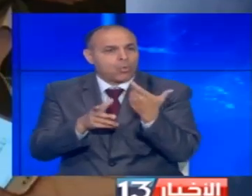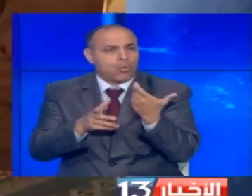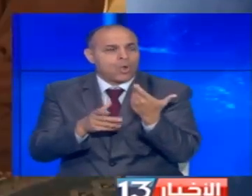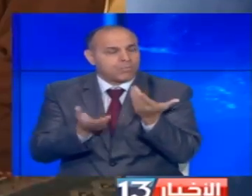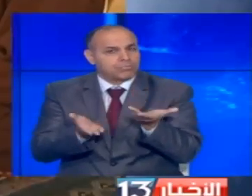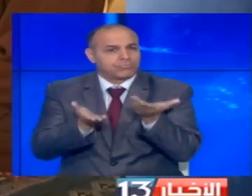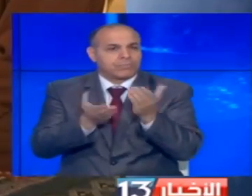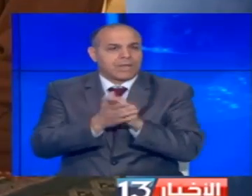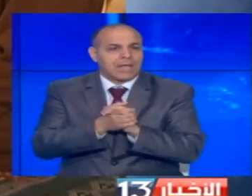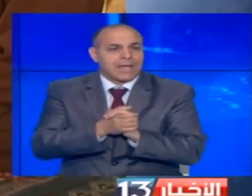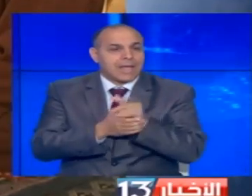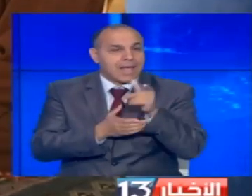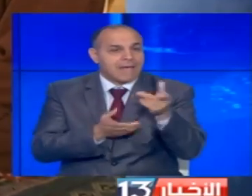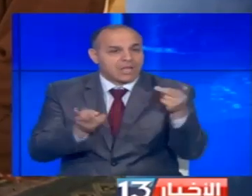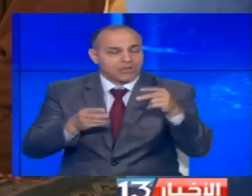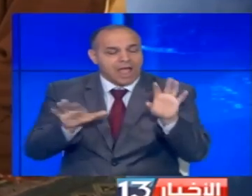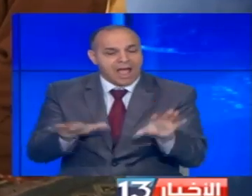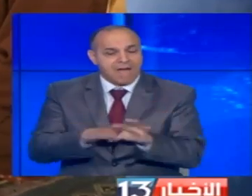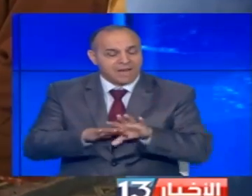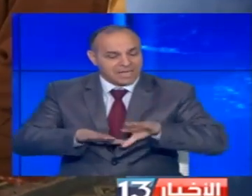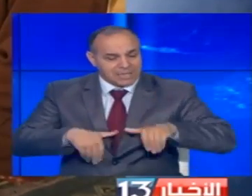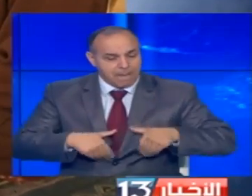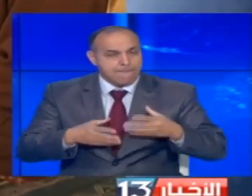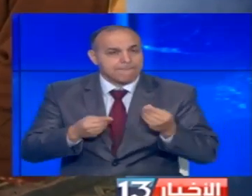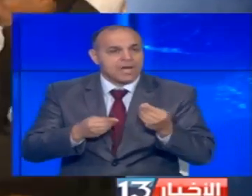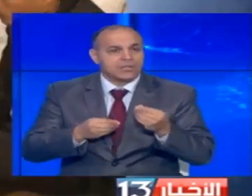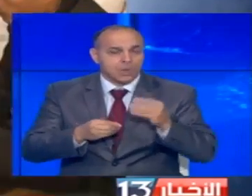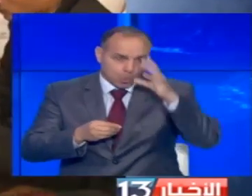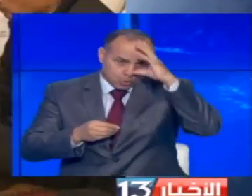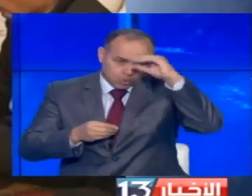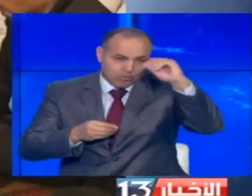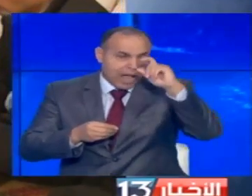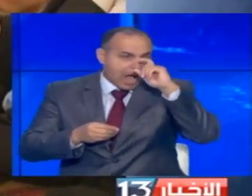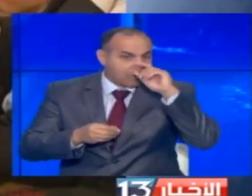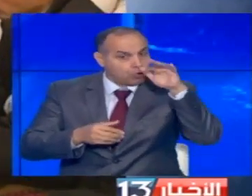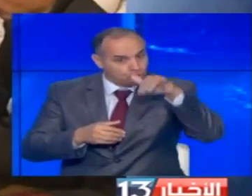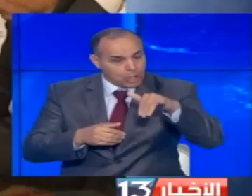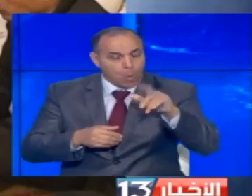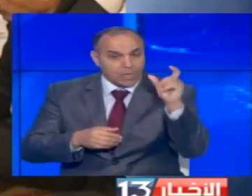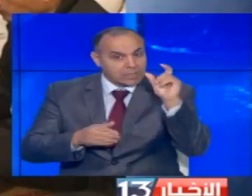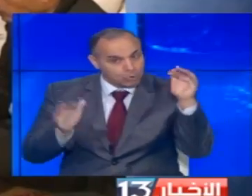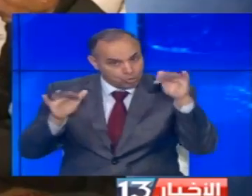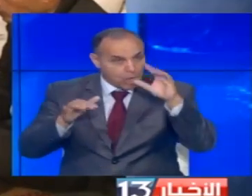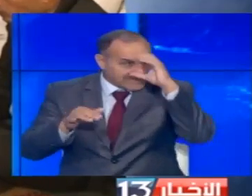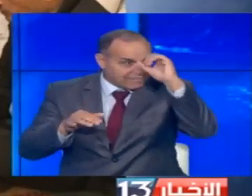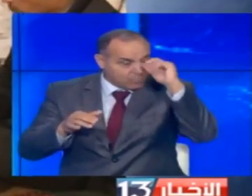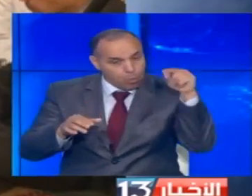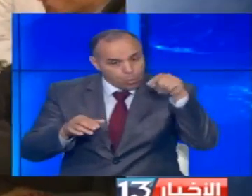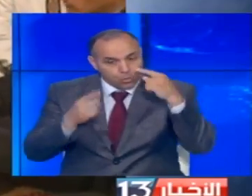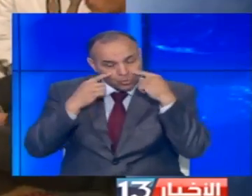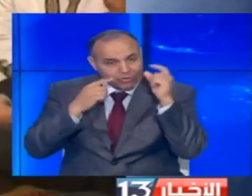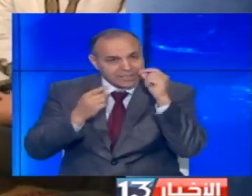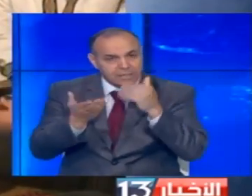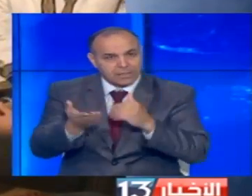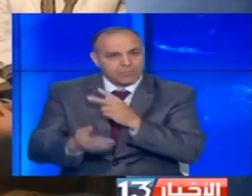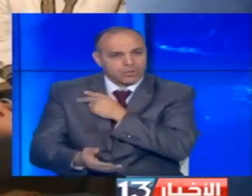الرقي وقد حضر حفل الاختتام عدد من سفراء دول عربيه واسلاميه واطارات